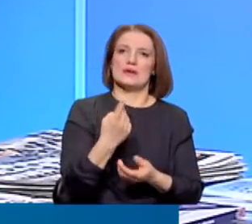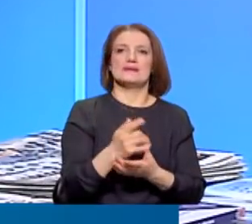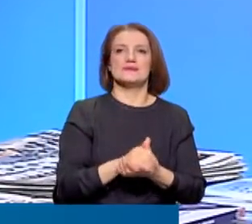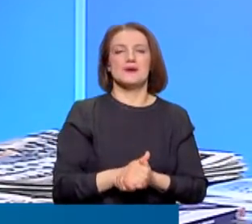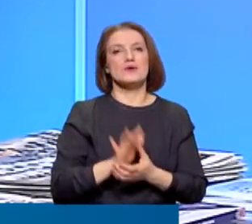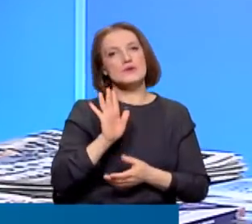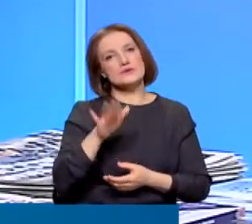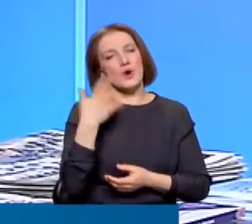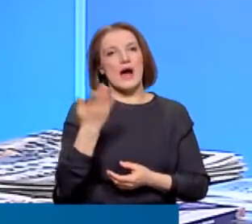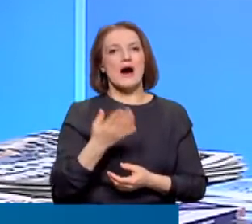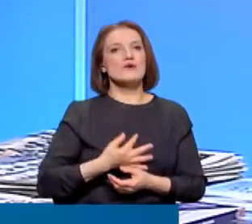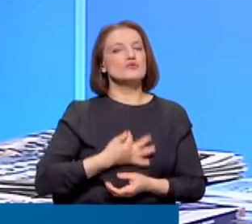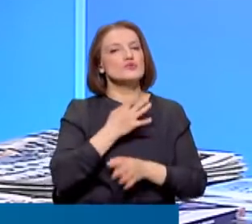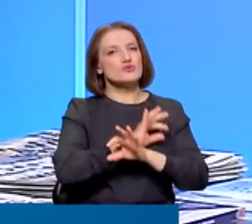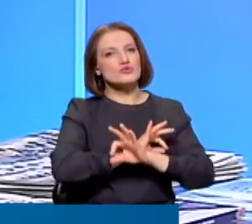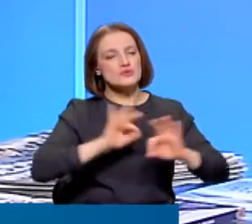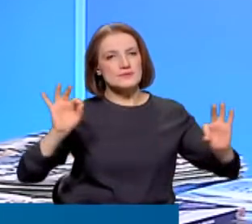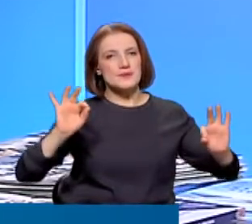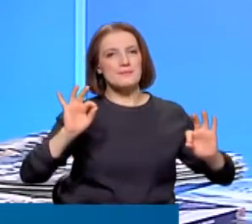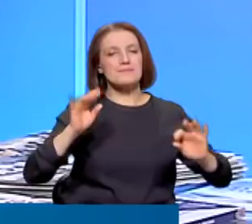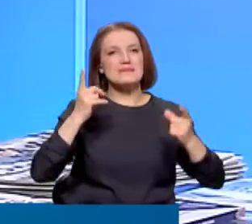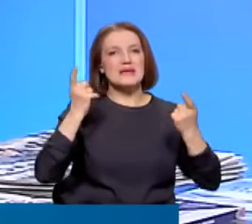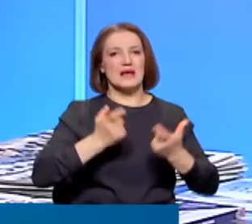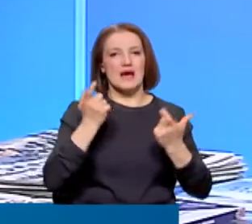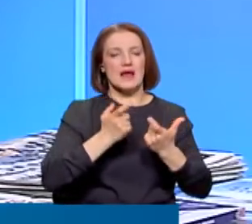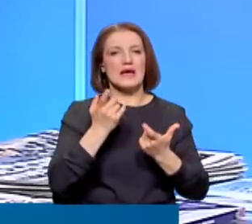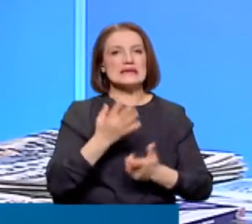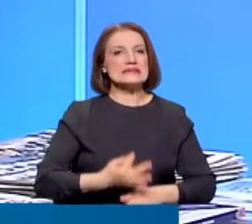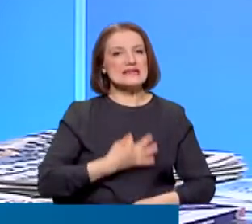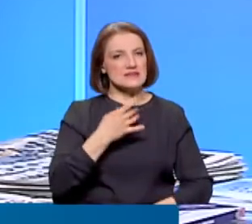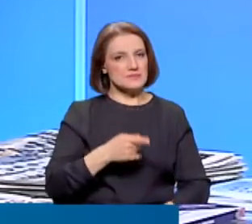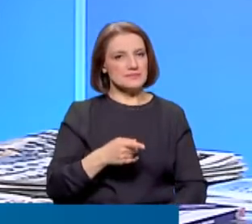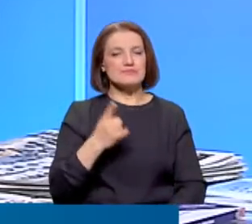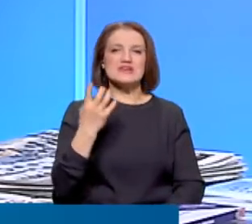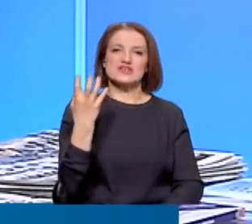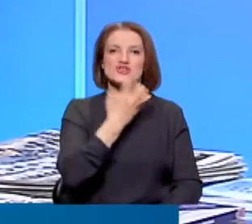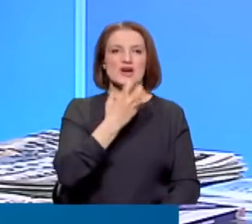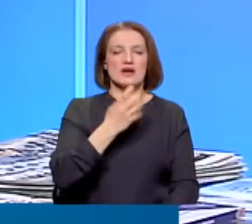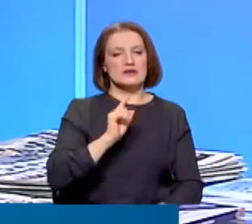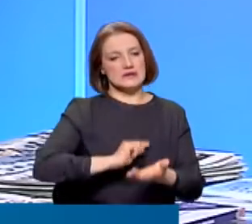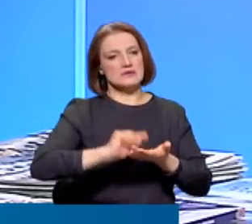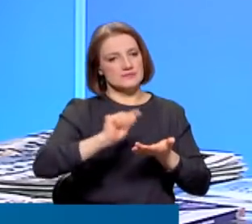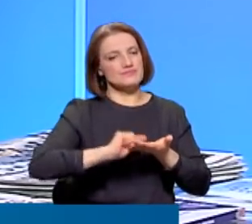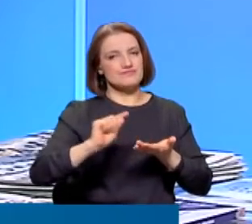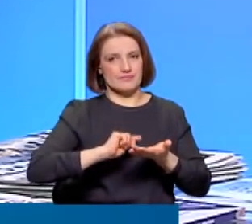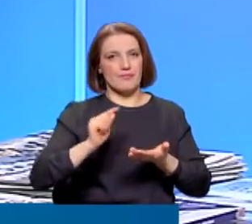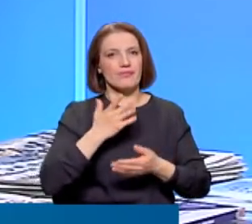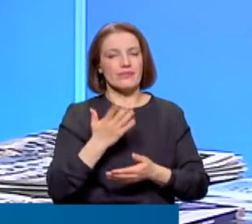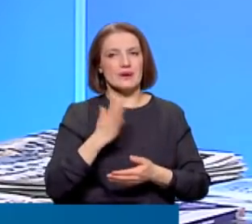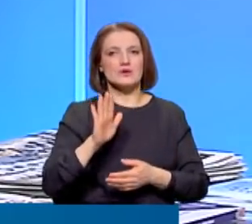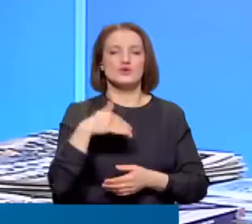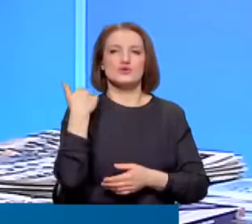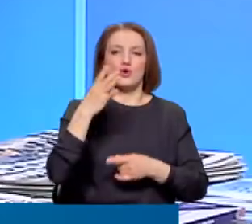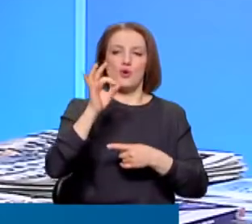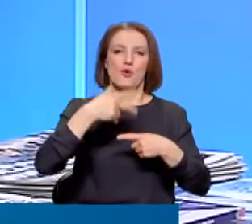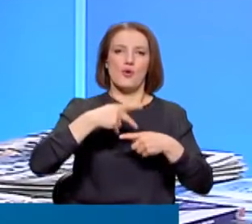sonrasında böyle umutsuzum uzsuz bir yere var olamayacağını hissedip bir şarkı şarkı sözü Kaleme aldığı sonra